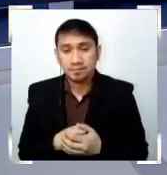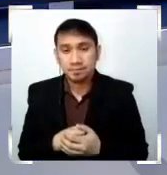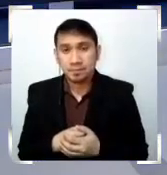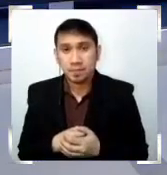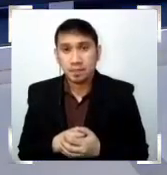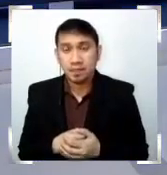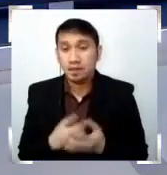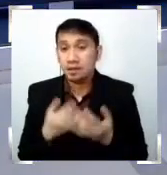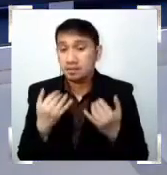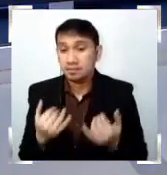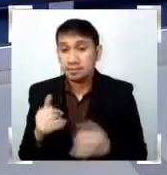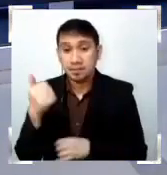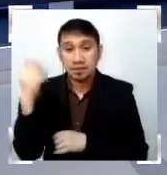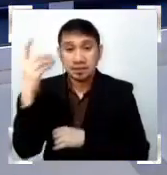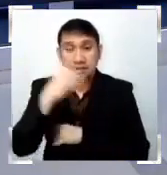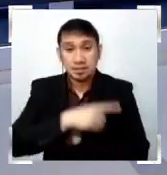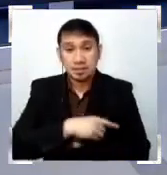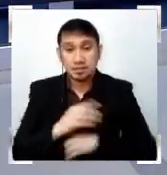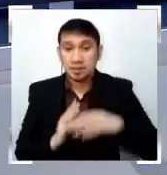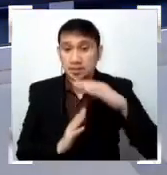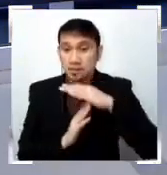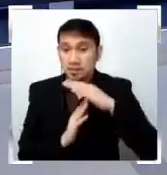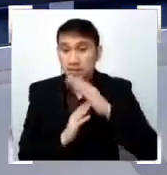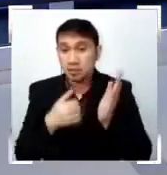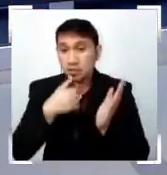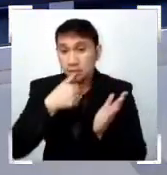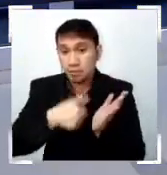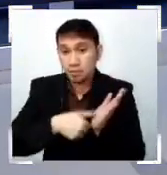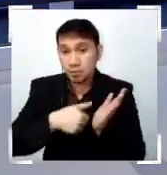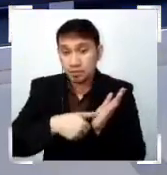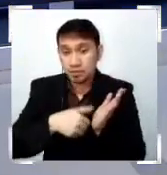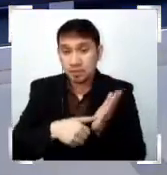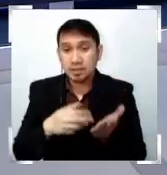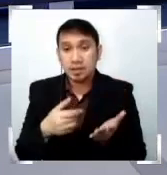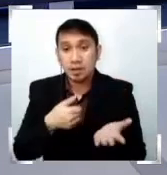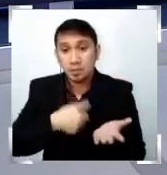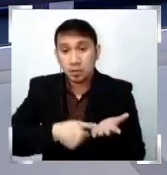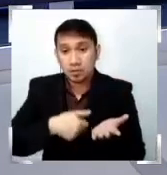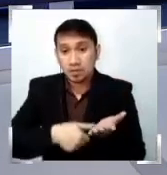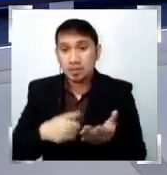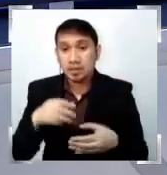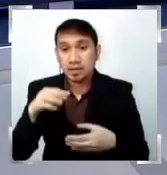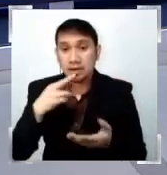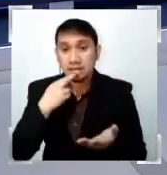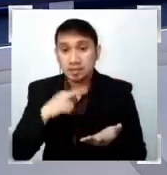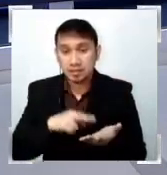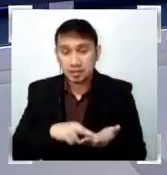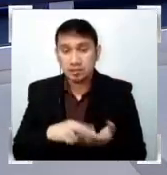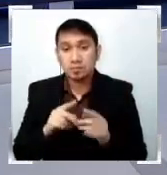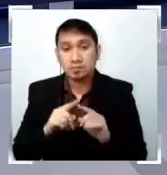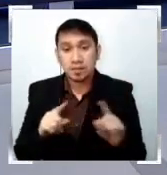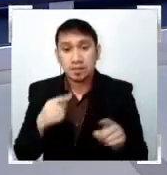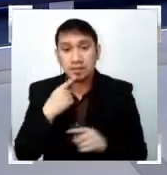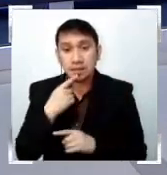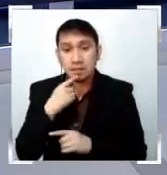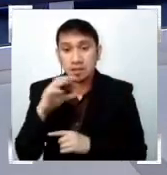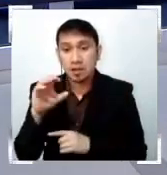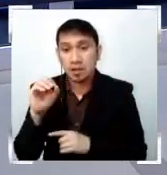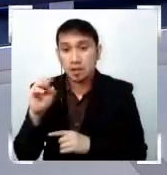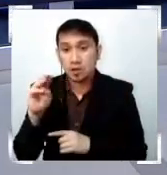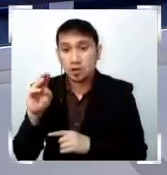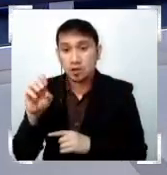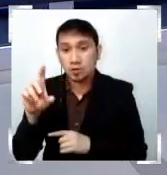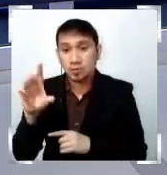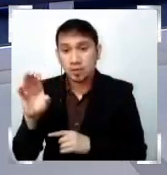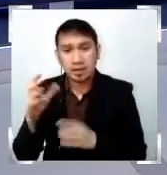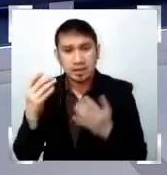Sa po araw na lang po, deadline na ng voter registration para sa eleksyon 2022. Pero ayon sa COMELEC, marami pa ang kailangan magpa-reactivate o yung mga